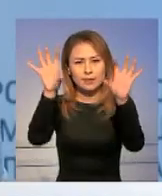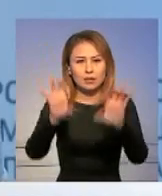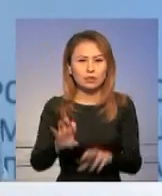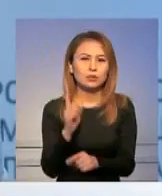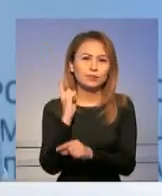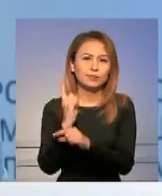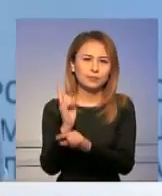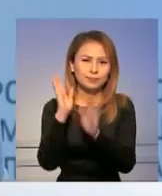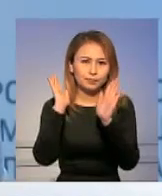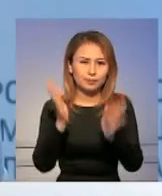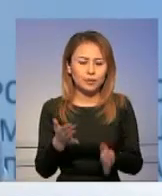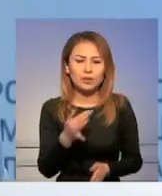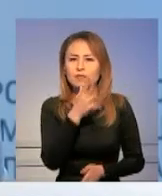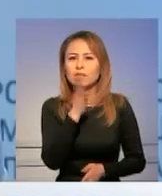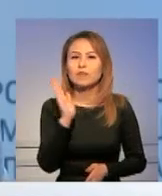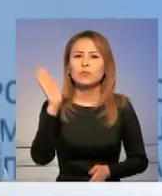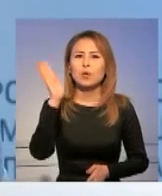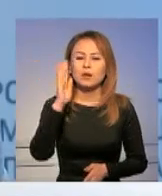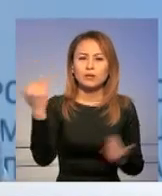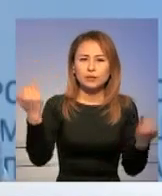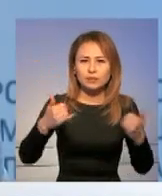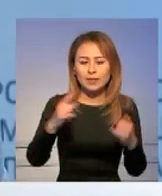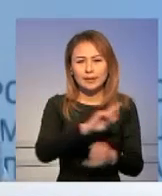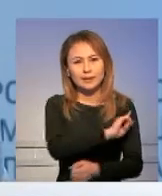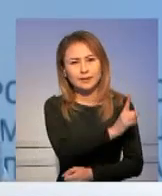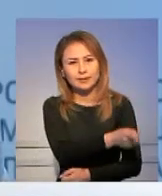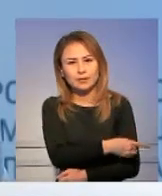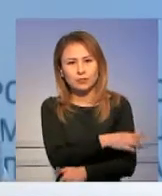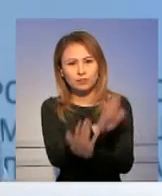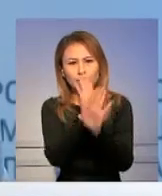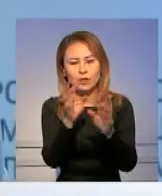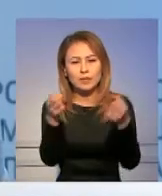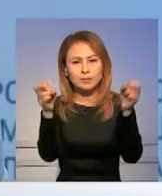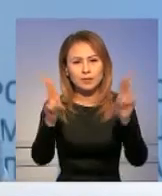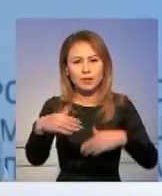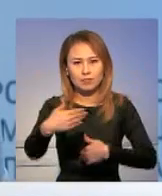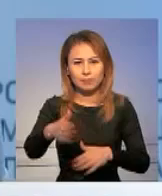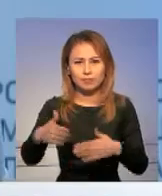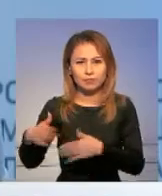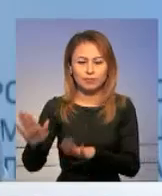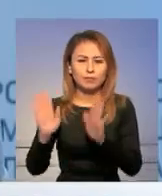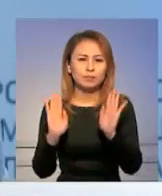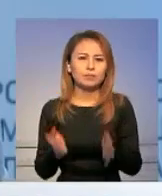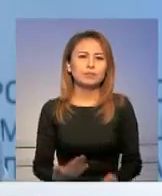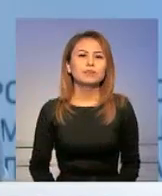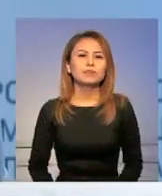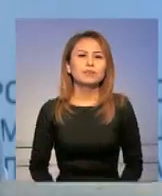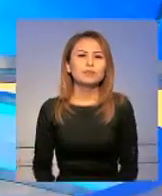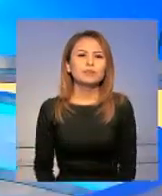тыйым салынады. Алдағы уақытта сұйық және қатты қалдықтарға арналған қос контейнерлер пайда болмақ.